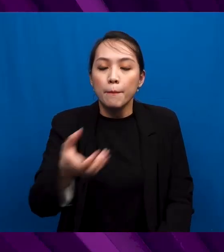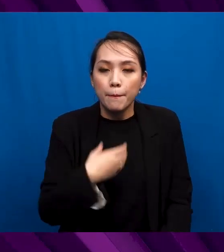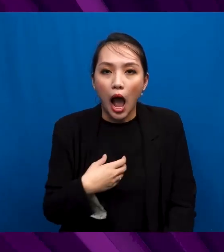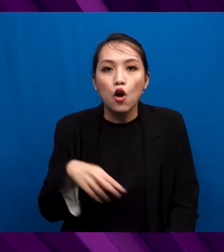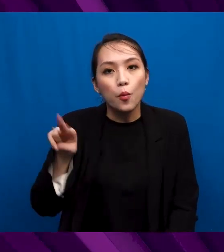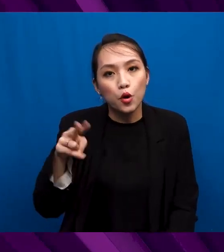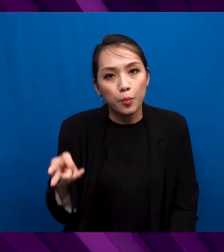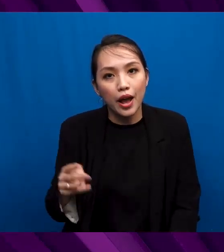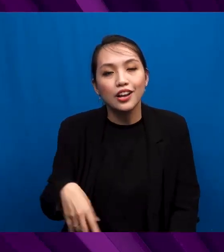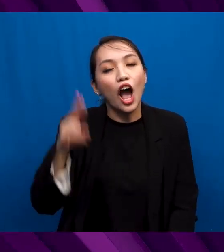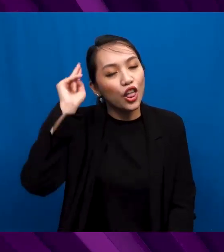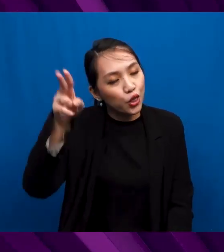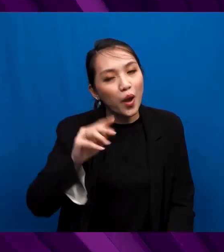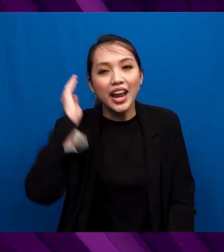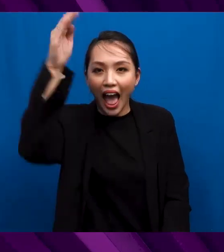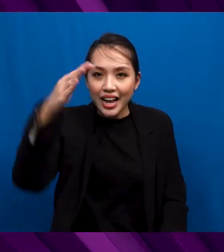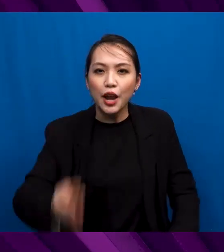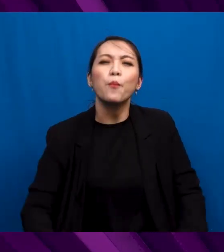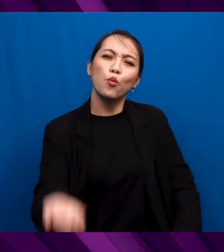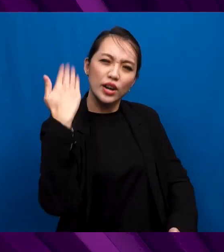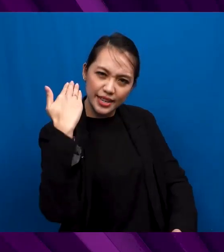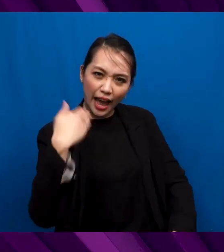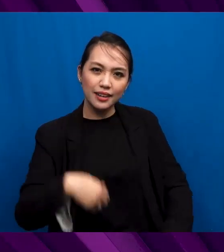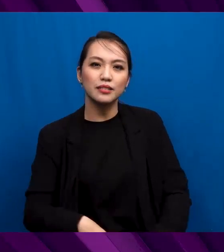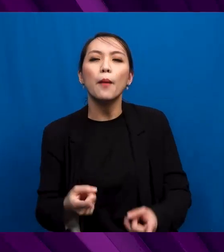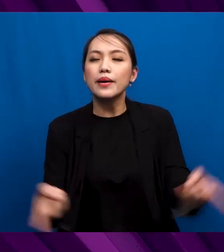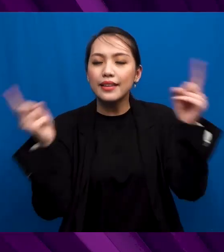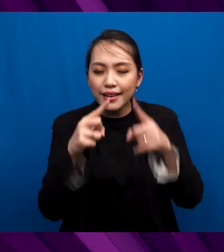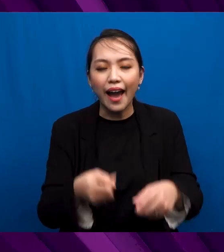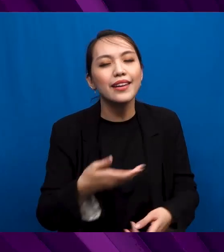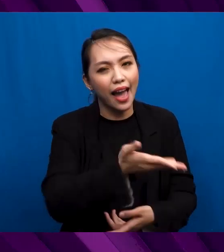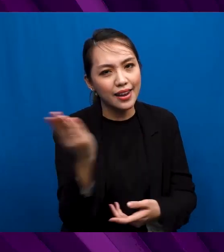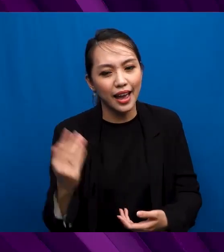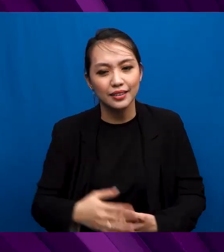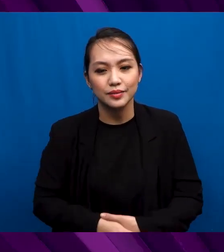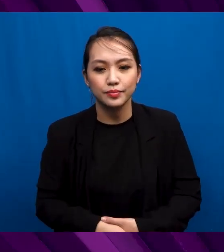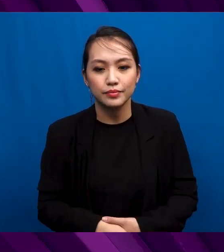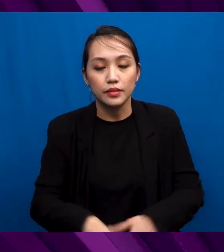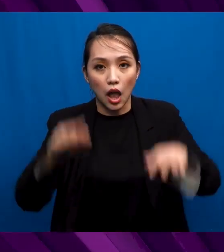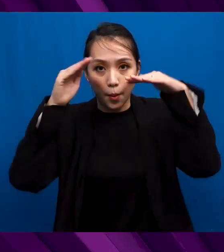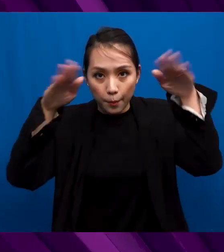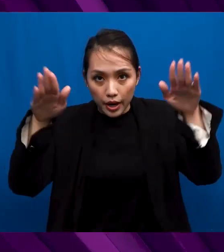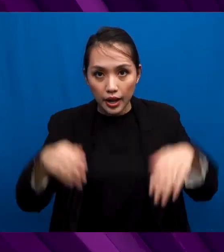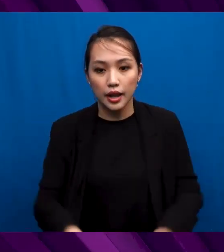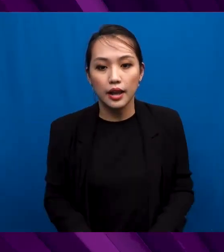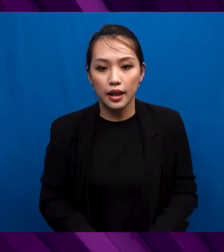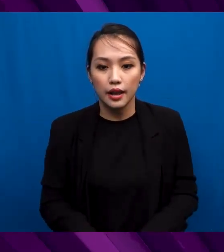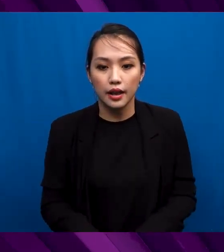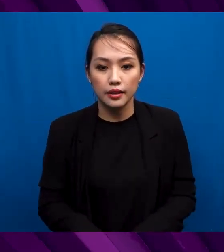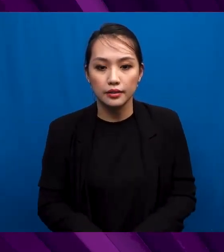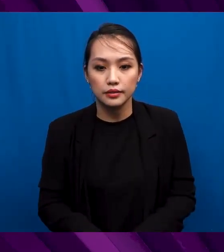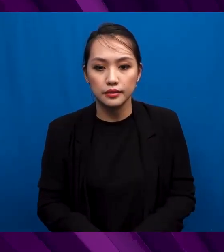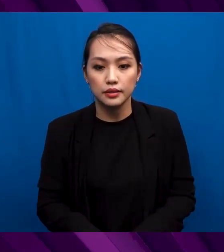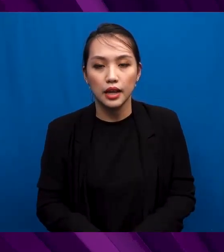akan memulihkan tepat pada waktunya. Berkat Lewi, berkat orang yang mau jadi imam yang benar. Apapun itu